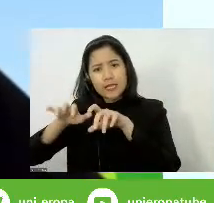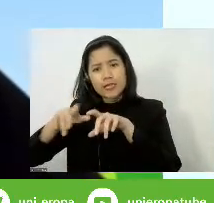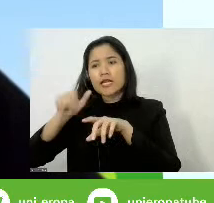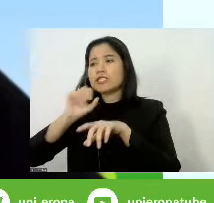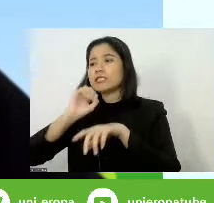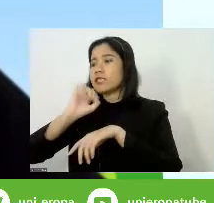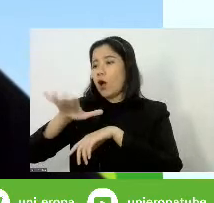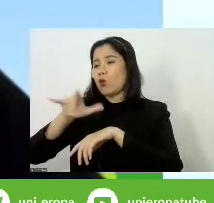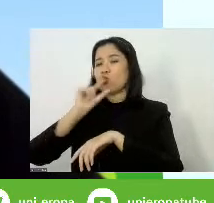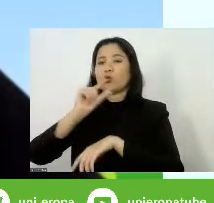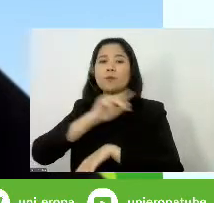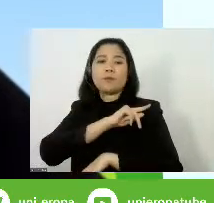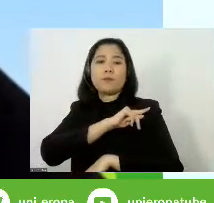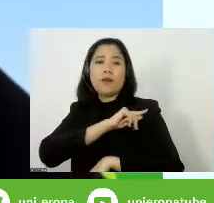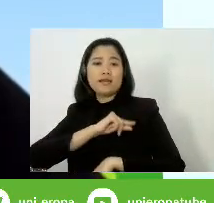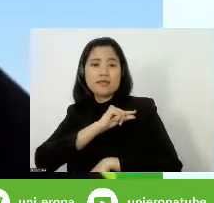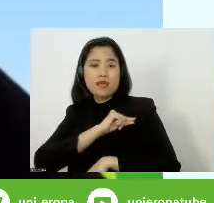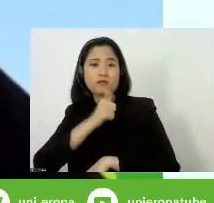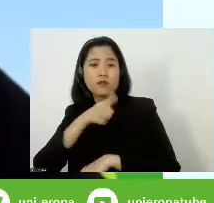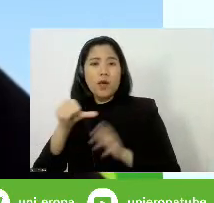untuk ke teman-teman panitia